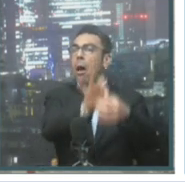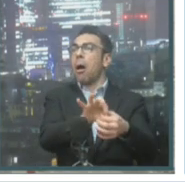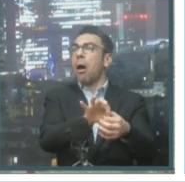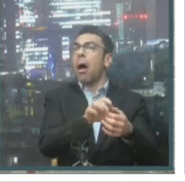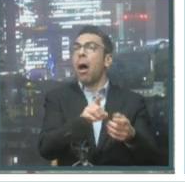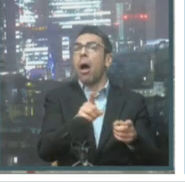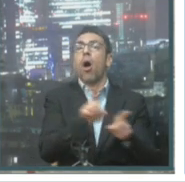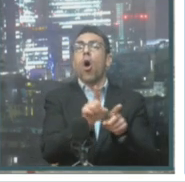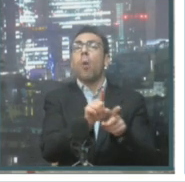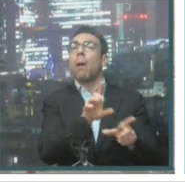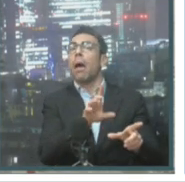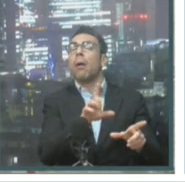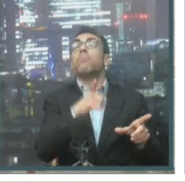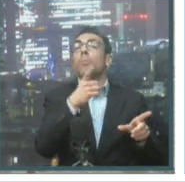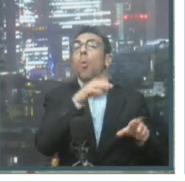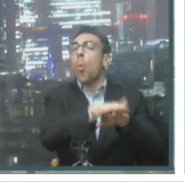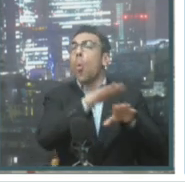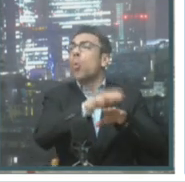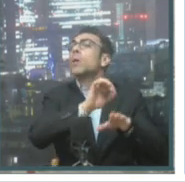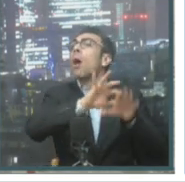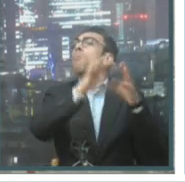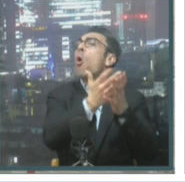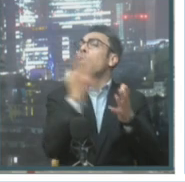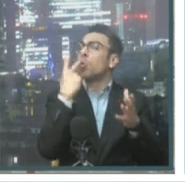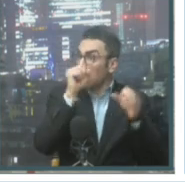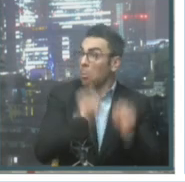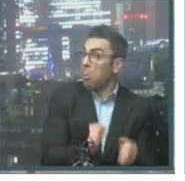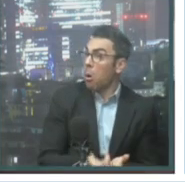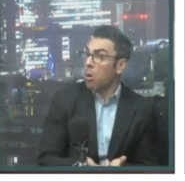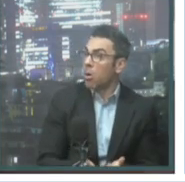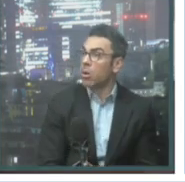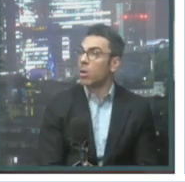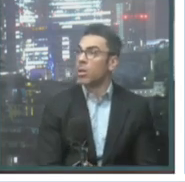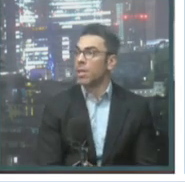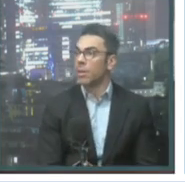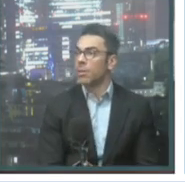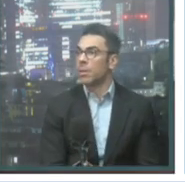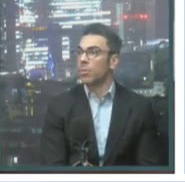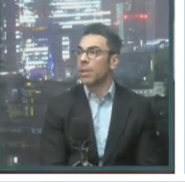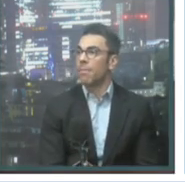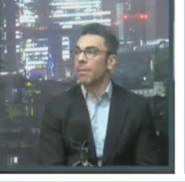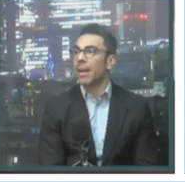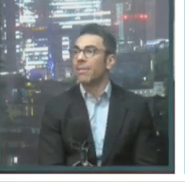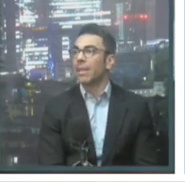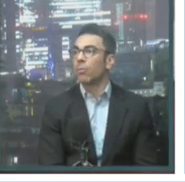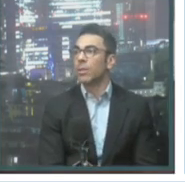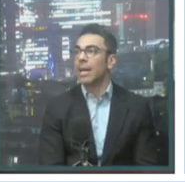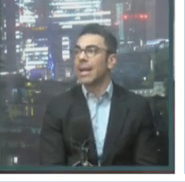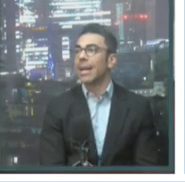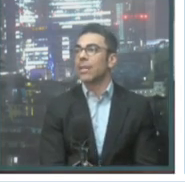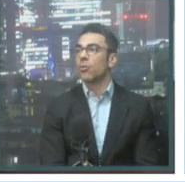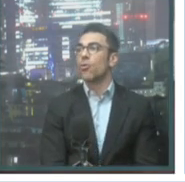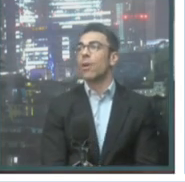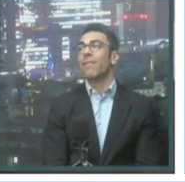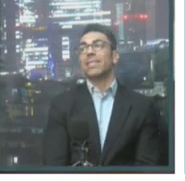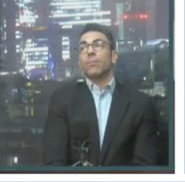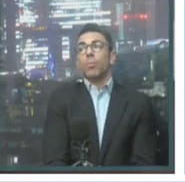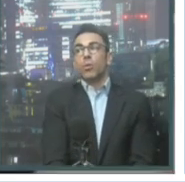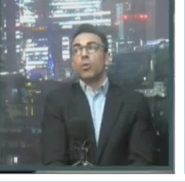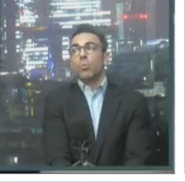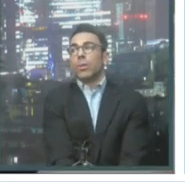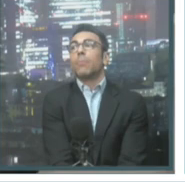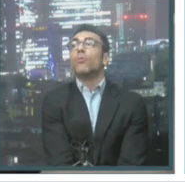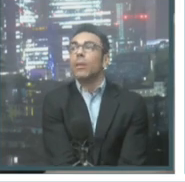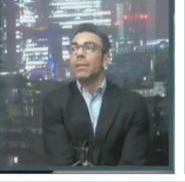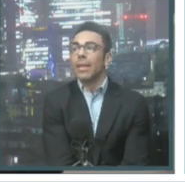o utilizzi del modo depp no si si potrebbe nella vita quotidiana nel caso noi avessimo